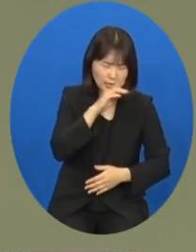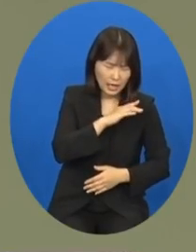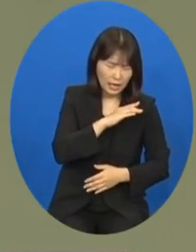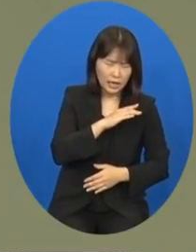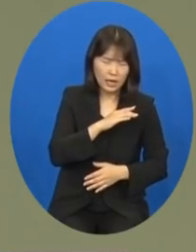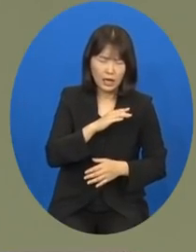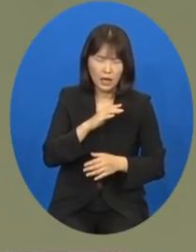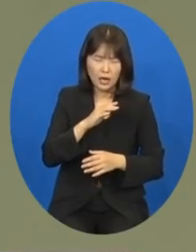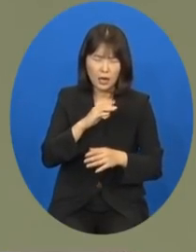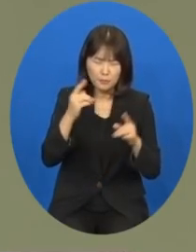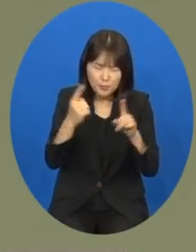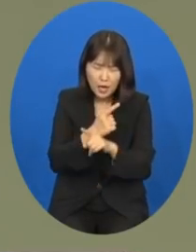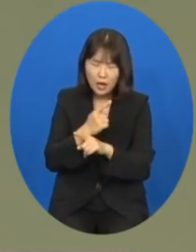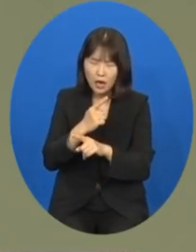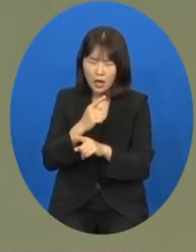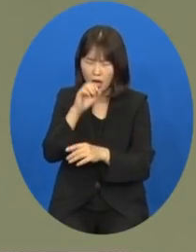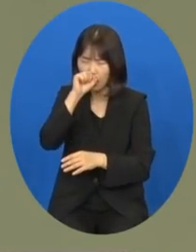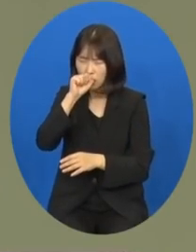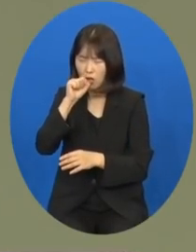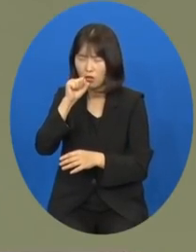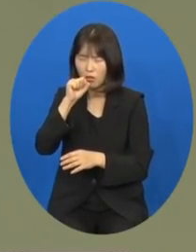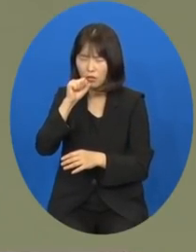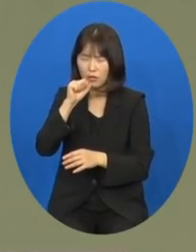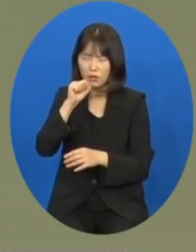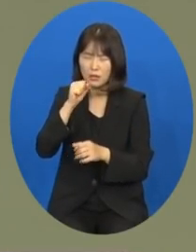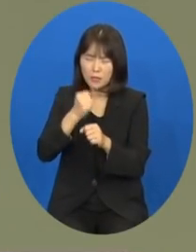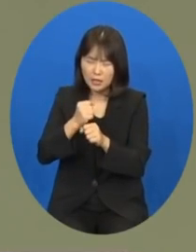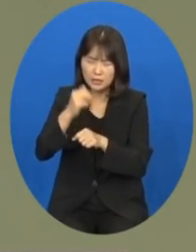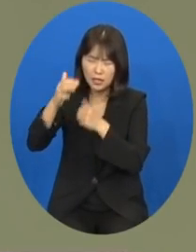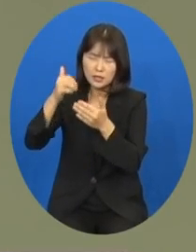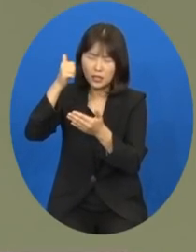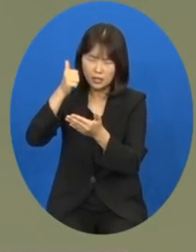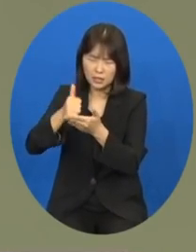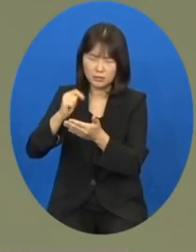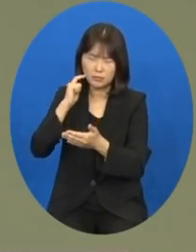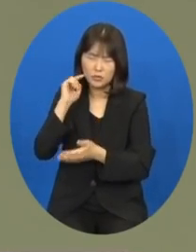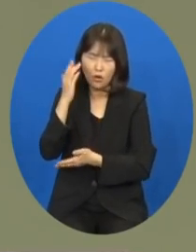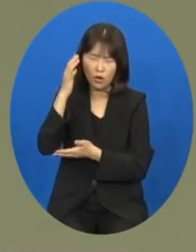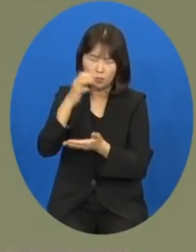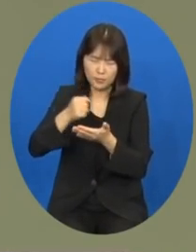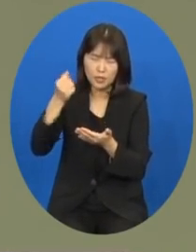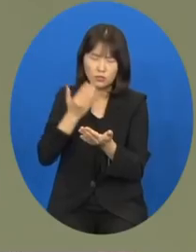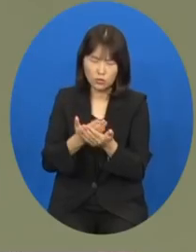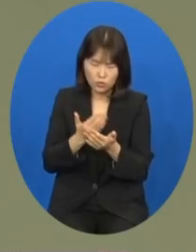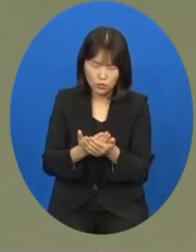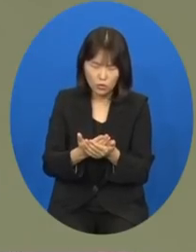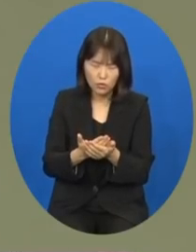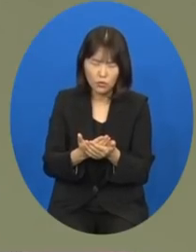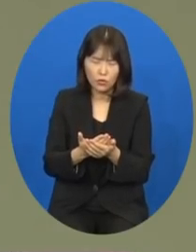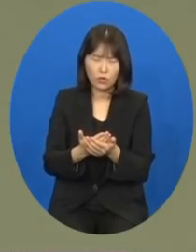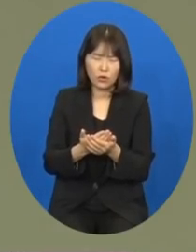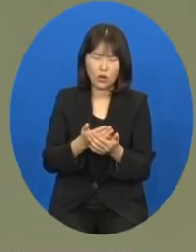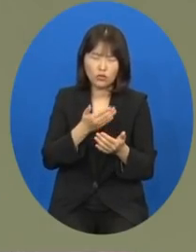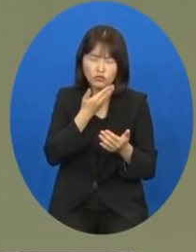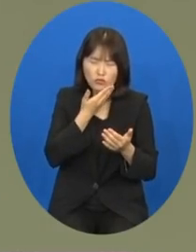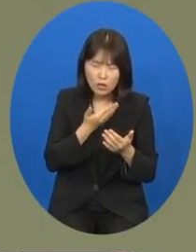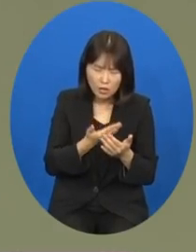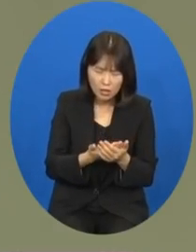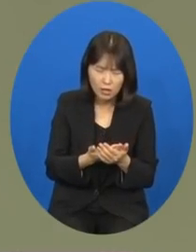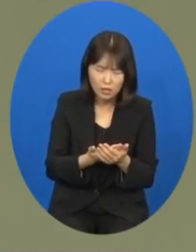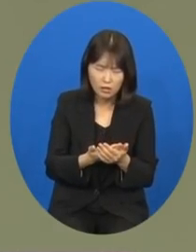드러나는 영광의 아버지 때가 되게 하여 출시 없어서 아바 전하는 귀한 것으로 우리 삶에 늘 먹여주는 주님께